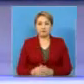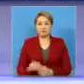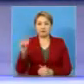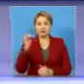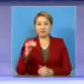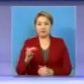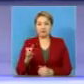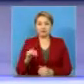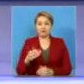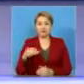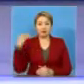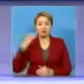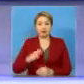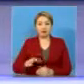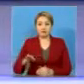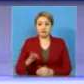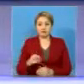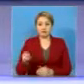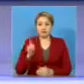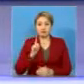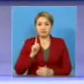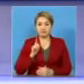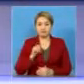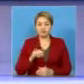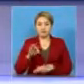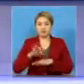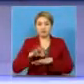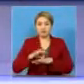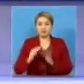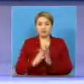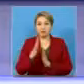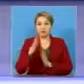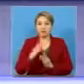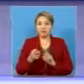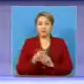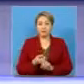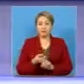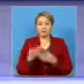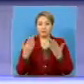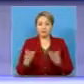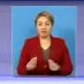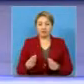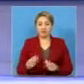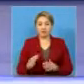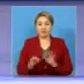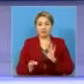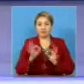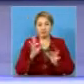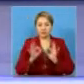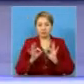В феврале и марте на территории Актюбинской области ожидается рост заболевших коронавирусной инфекцией. На сегодняшний же день ситуация